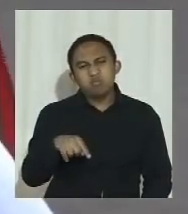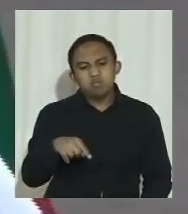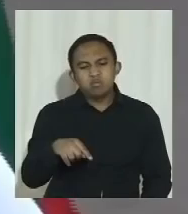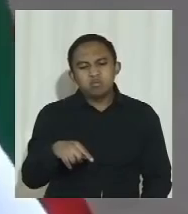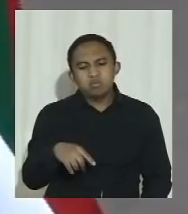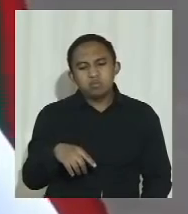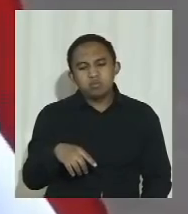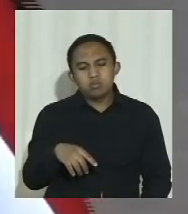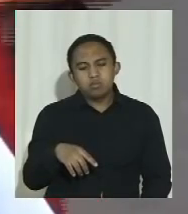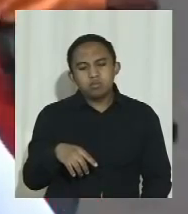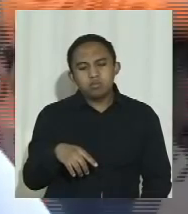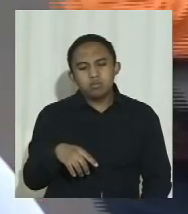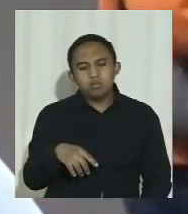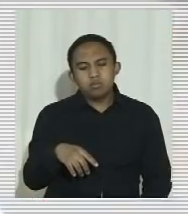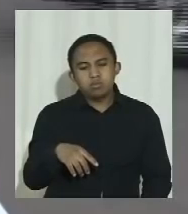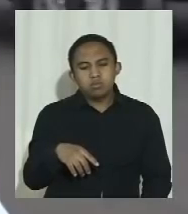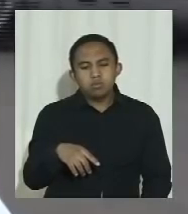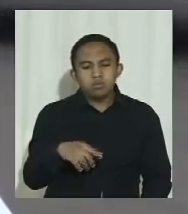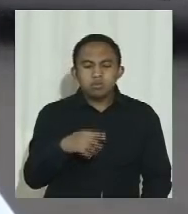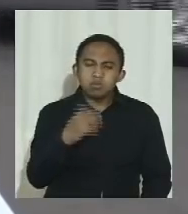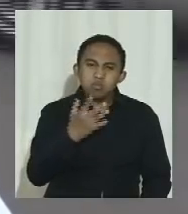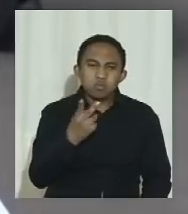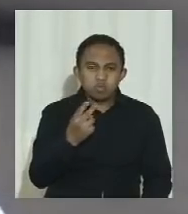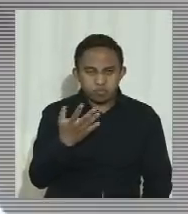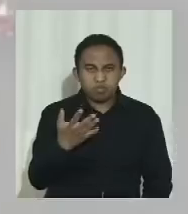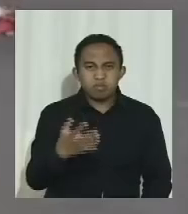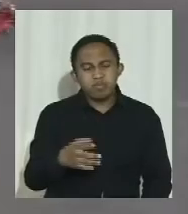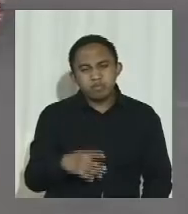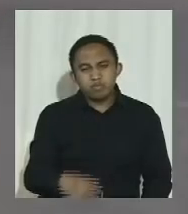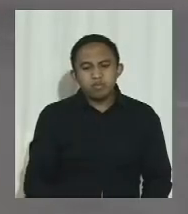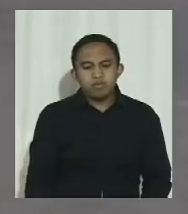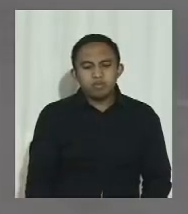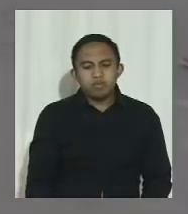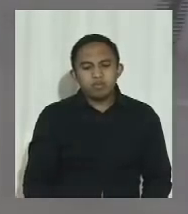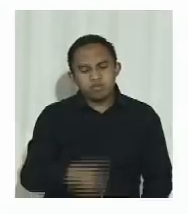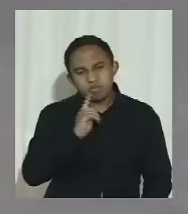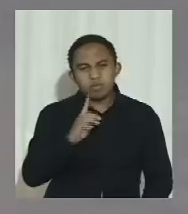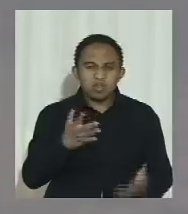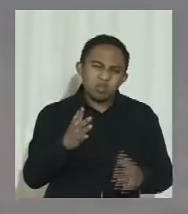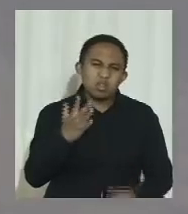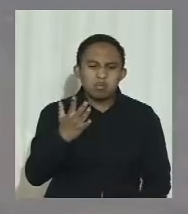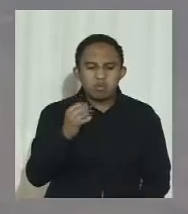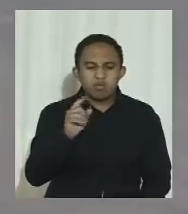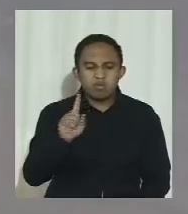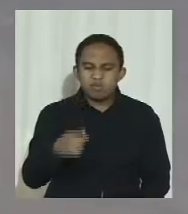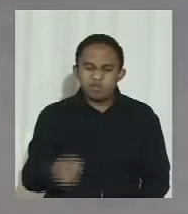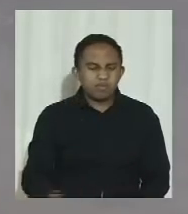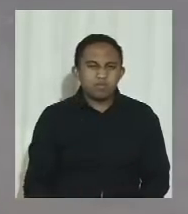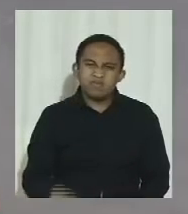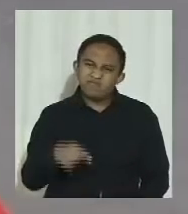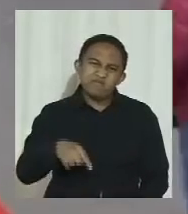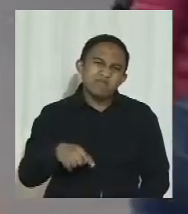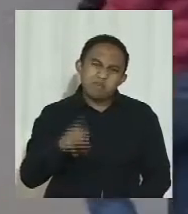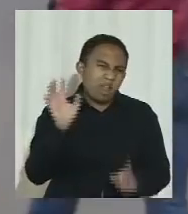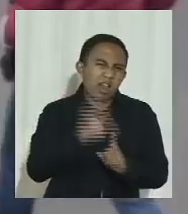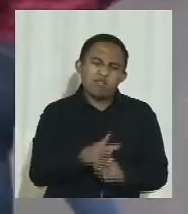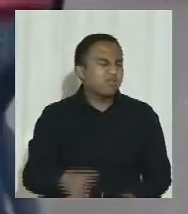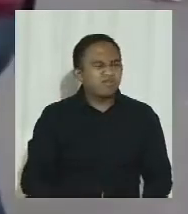ny salatsala ampiasaina. Ngezany indrindra 5000 sy 1000 ariary. Misy tsena mahitsy tamin'ireo